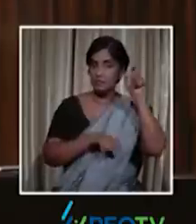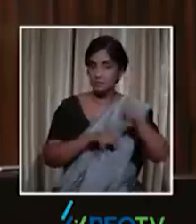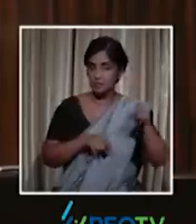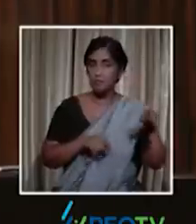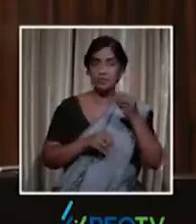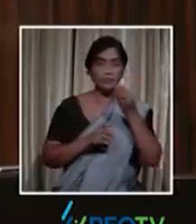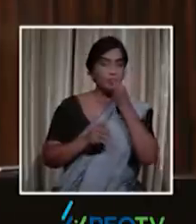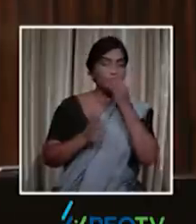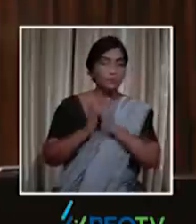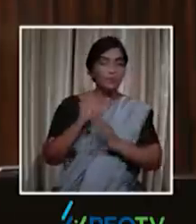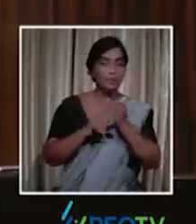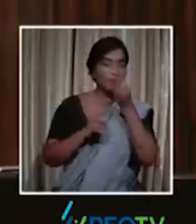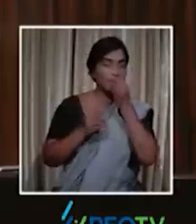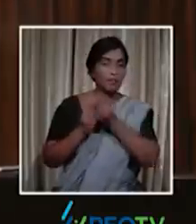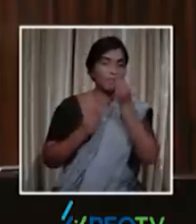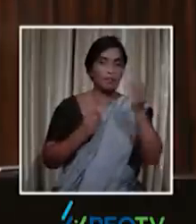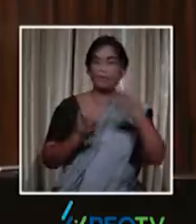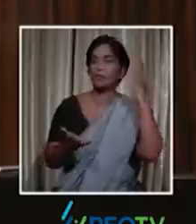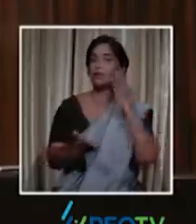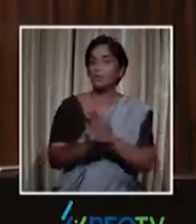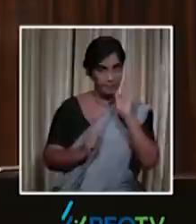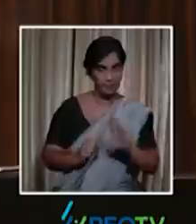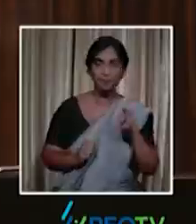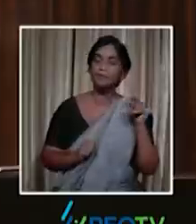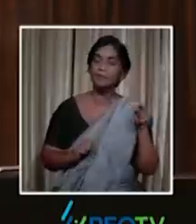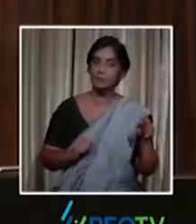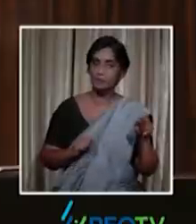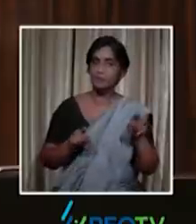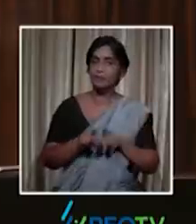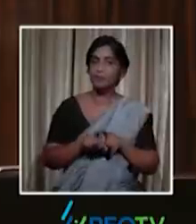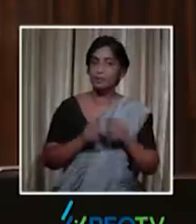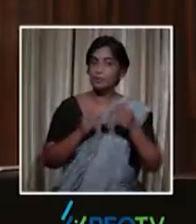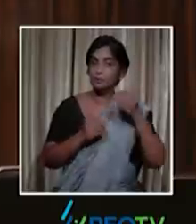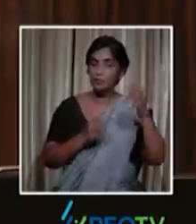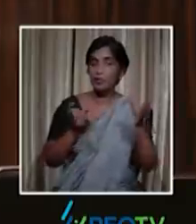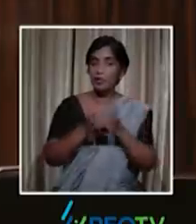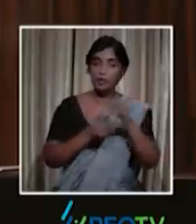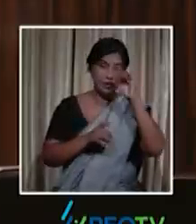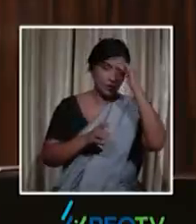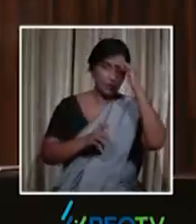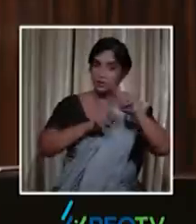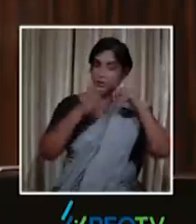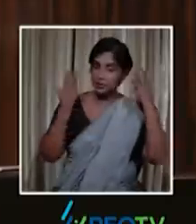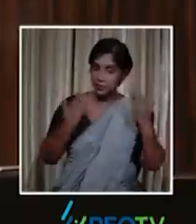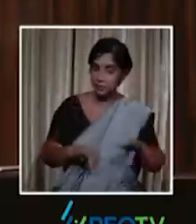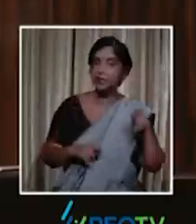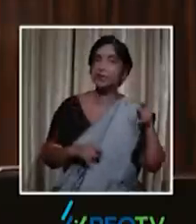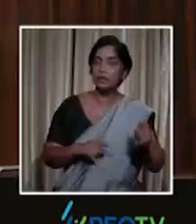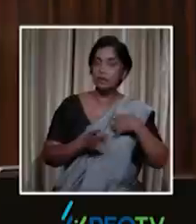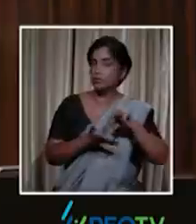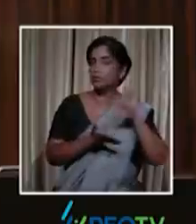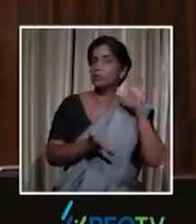මන්ත්‍රී භෝජනාගාරයේ ආහාර ලබා දීම නතර කිරීමට කටයුතු කරන අතර ඒ සම්බන්ධයෙන් ඉදිරි පක්ෂ නායක රැසීමකදී සාකච්ඡා කොට එම